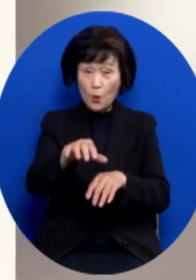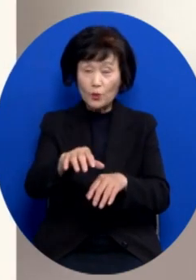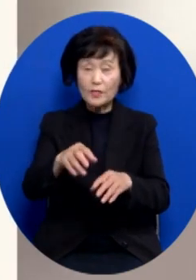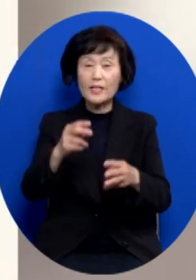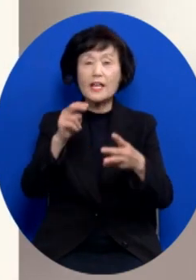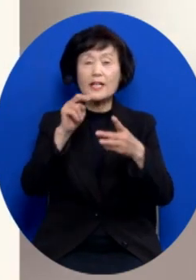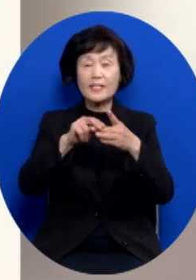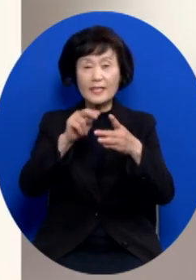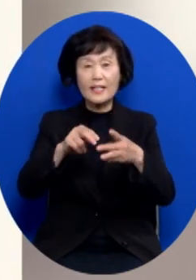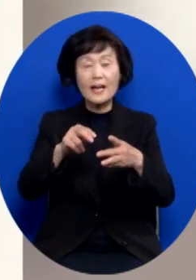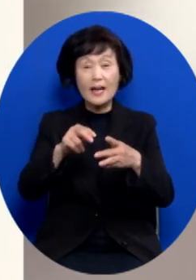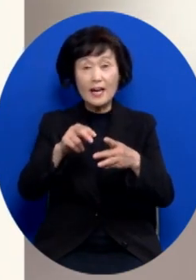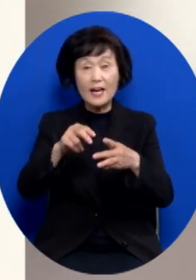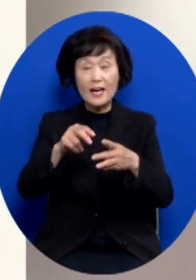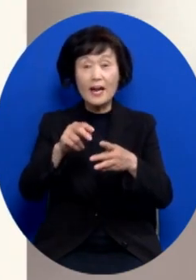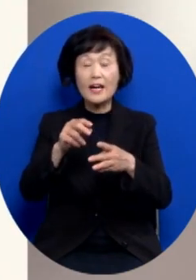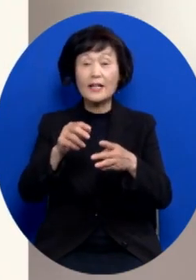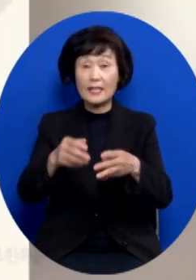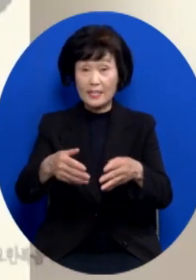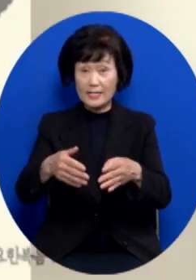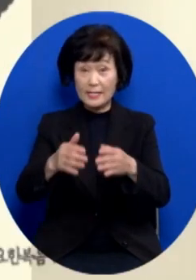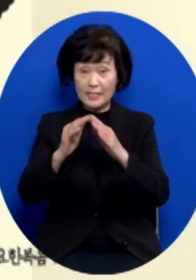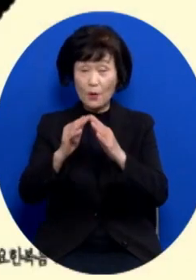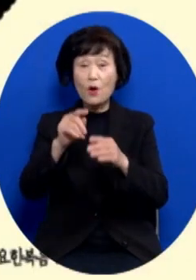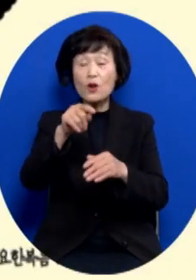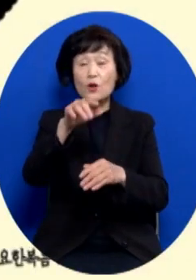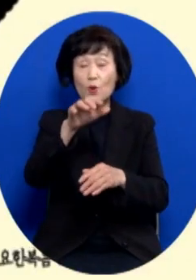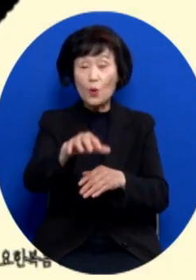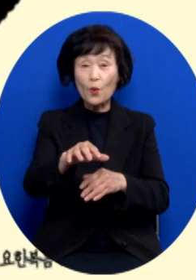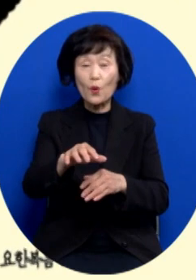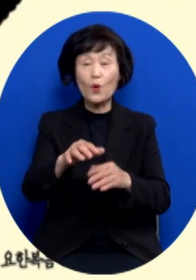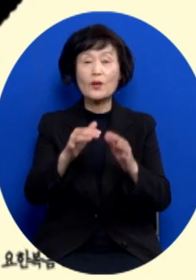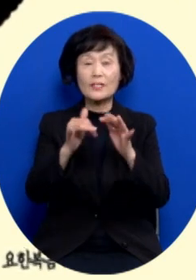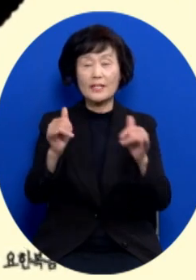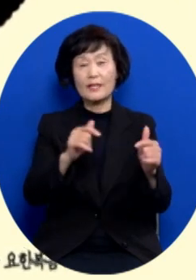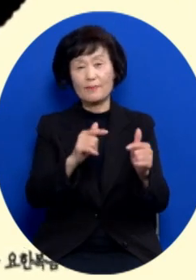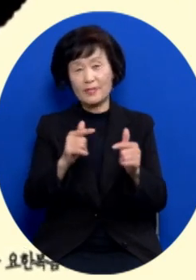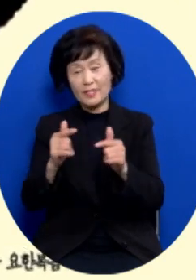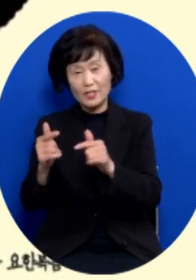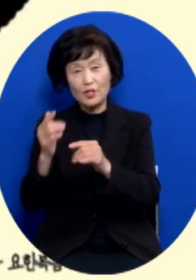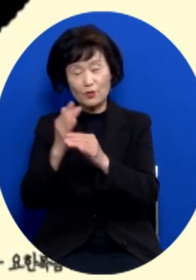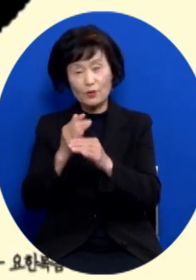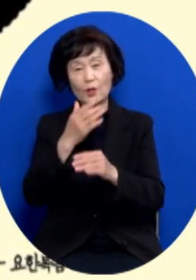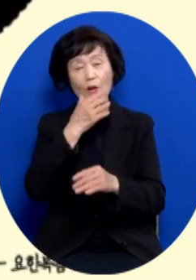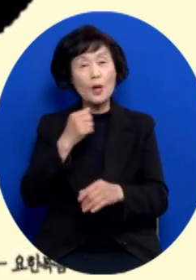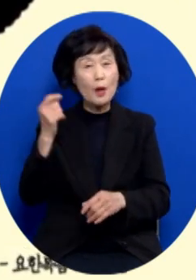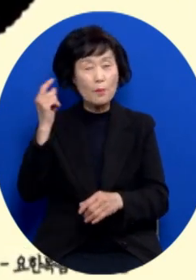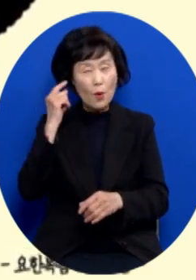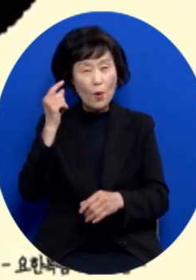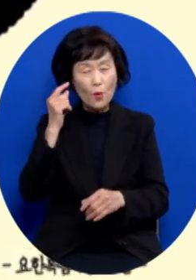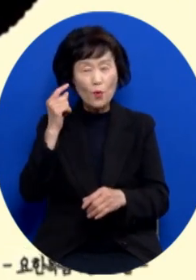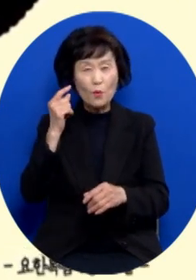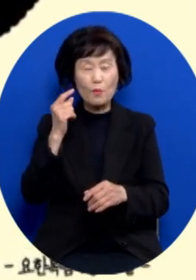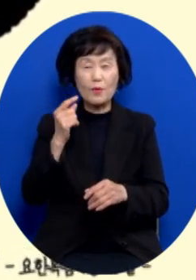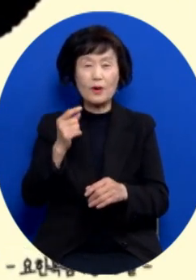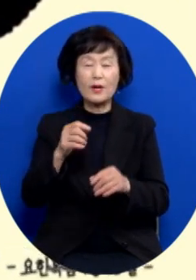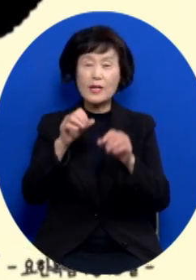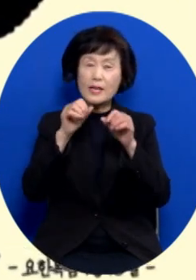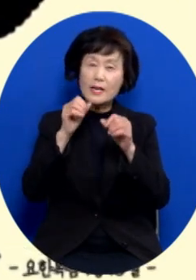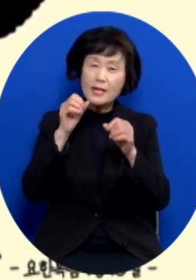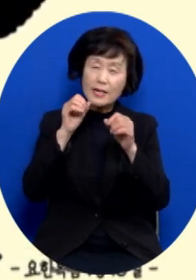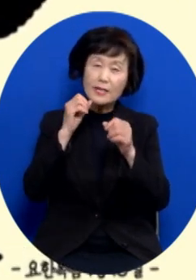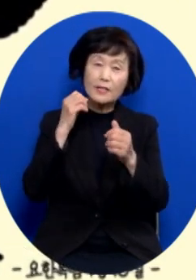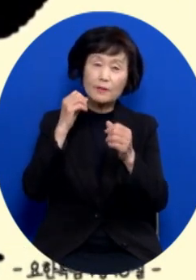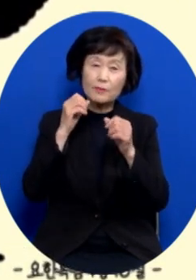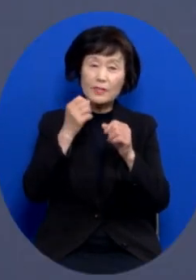센터를 저희들이 지금 구입해서 그 지역의 부족들 그 지역의 사람들 가운데 복음을 중점적으로 좀 선교하려는